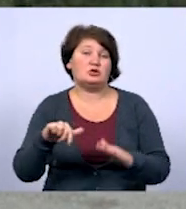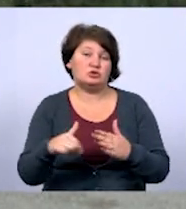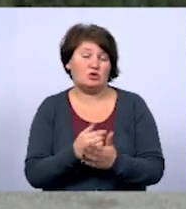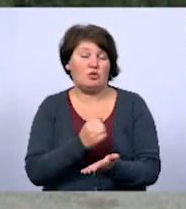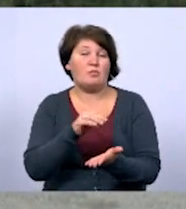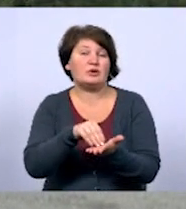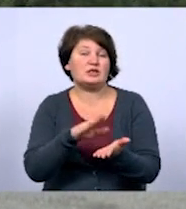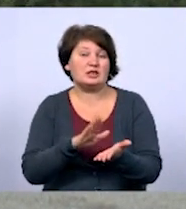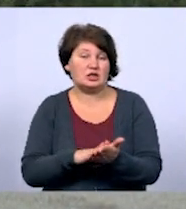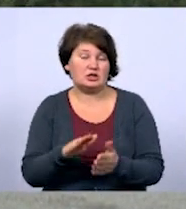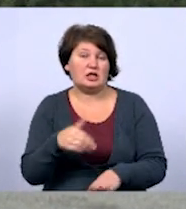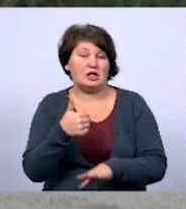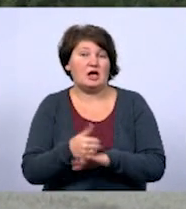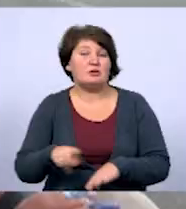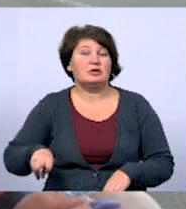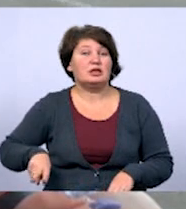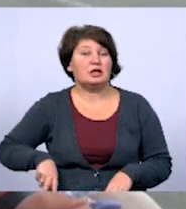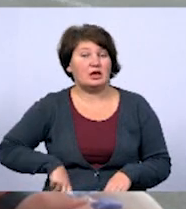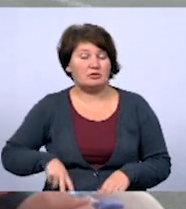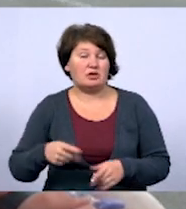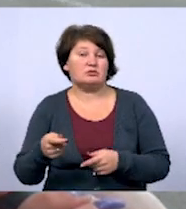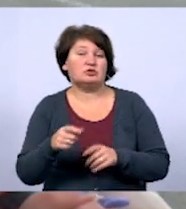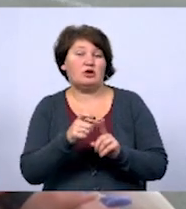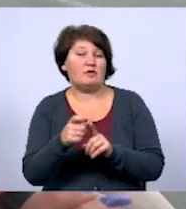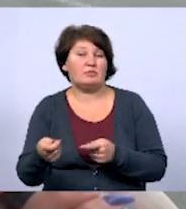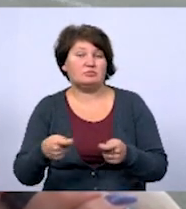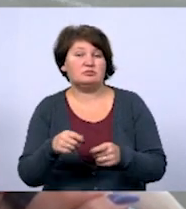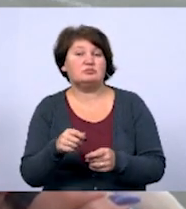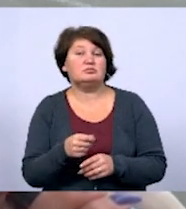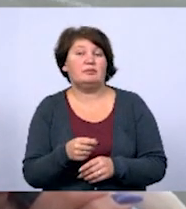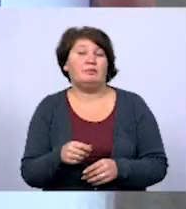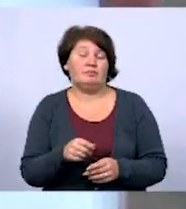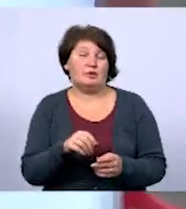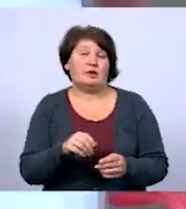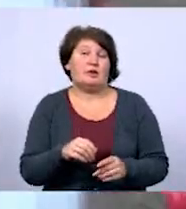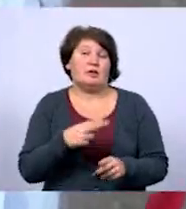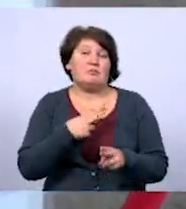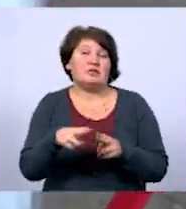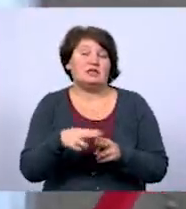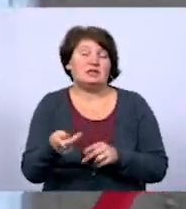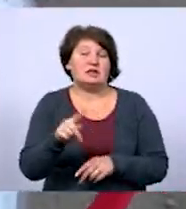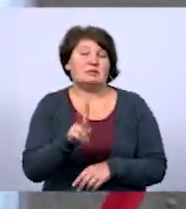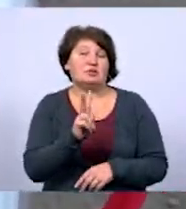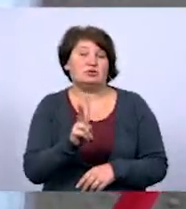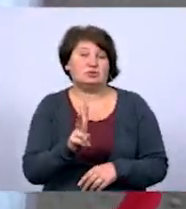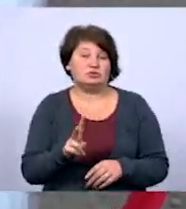директором резиденції. Тоді, за словами адміністраторки, він почав мститися тим, хто домігся його звільнення у